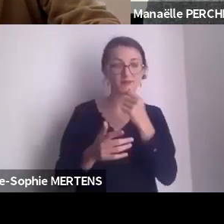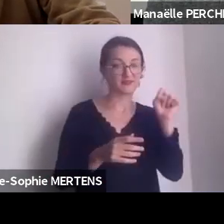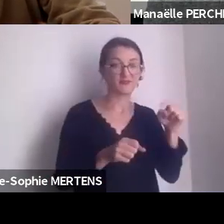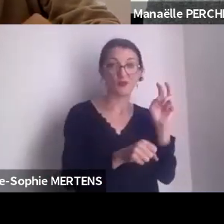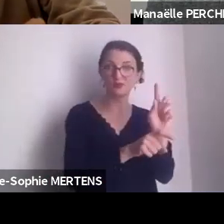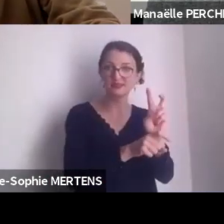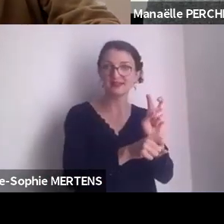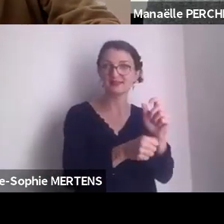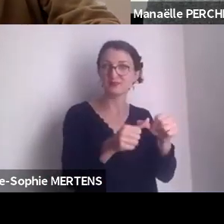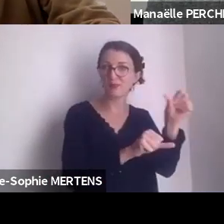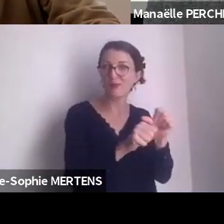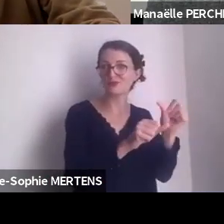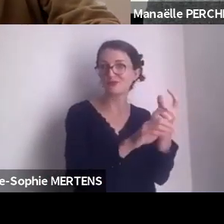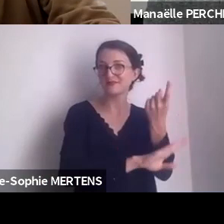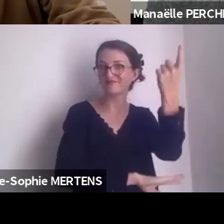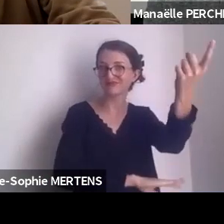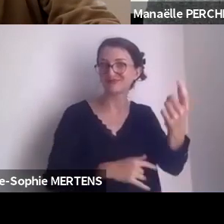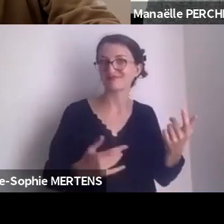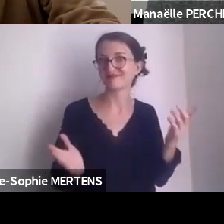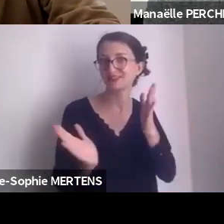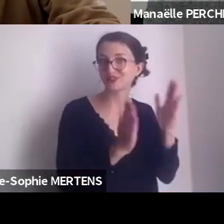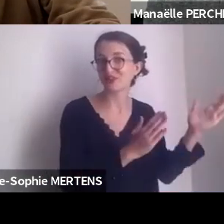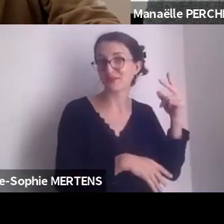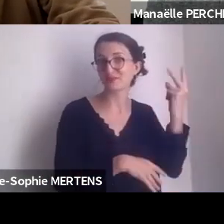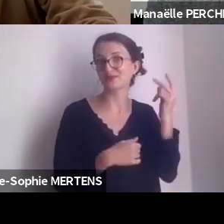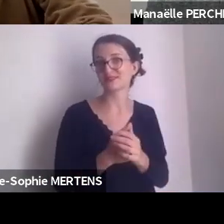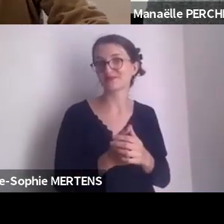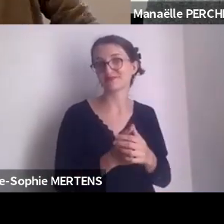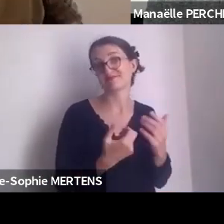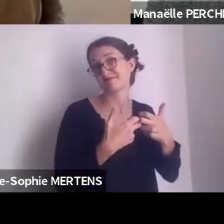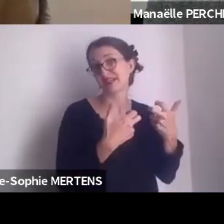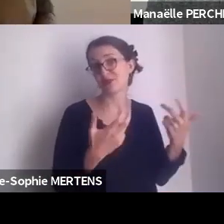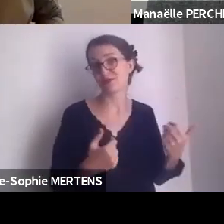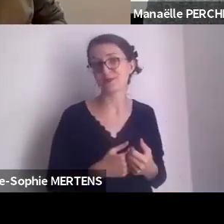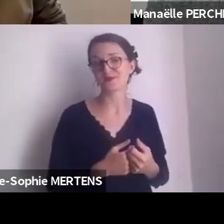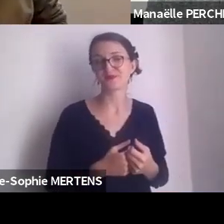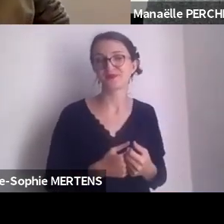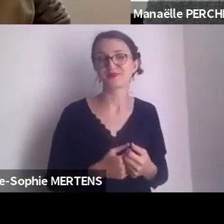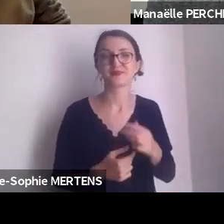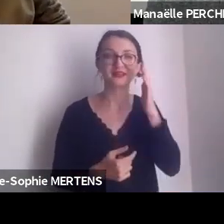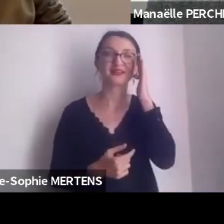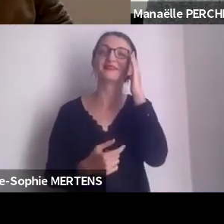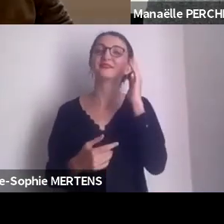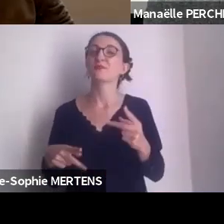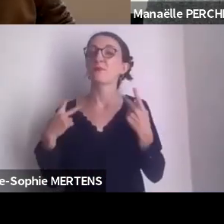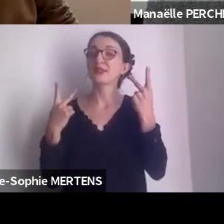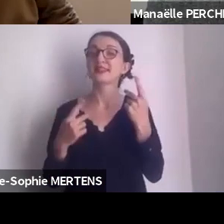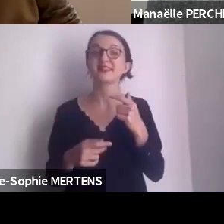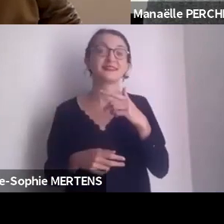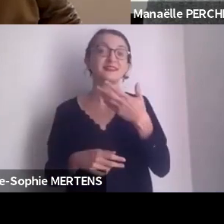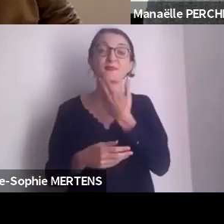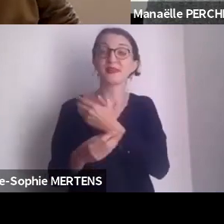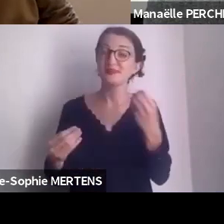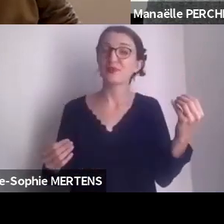retour. Donc en résumé, j'entends hein, sur cette question de n'est-il pas dangereux et éphémère d'adapter